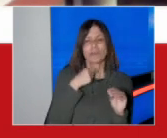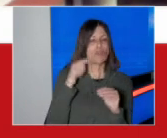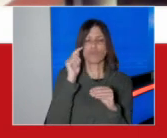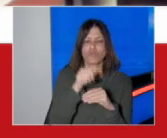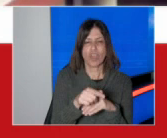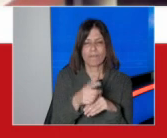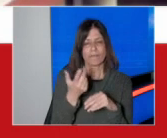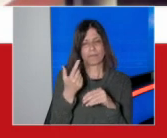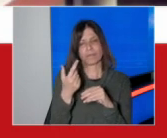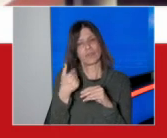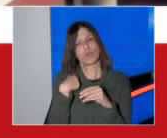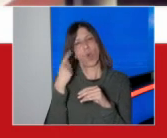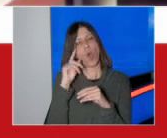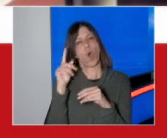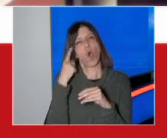חושב שדרך אגב,